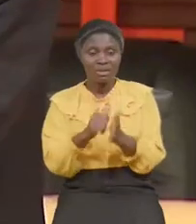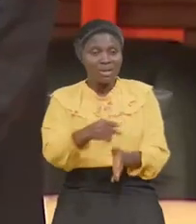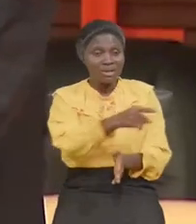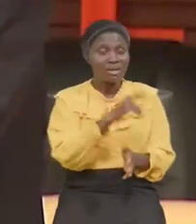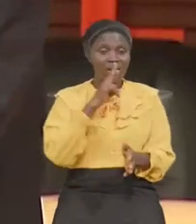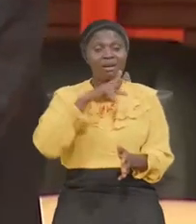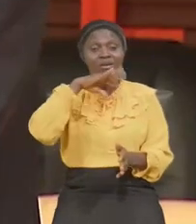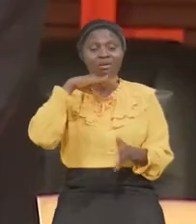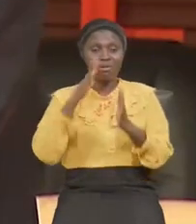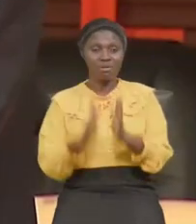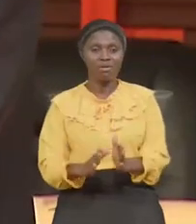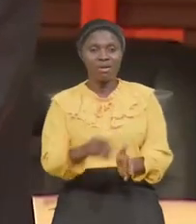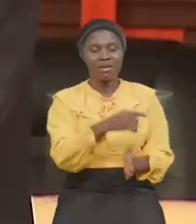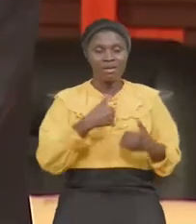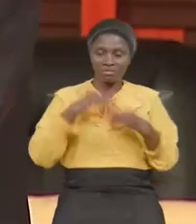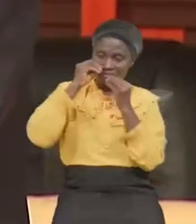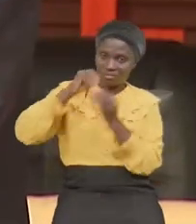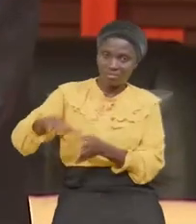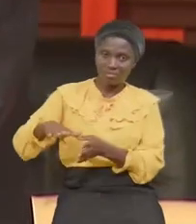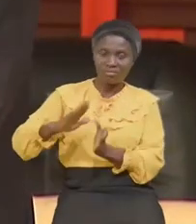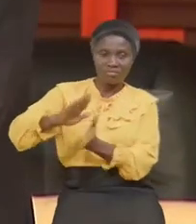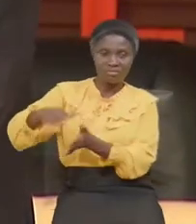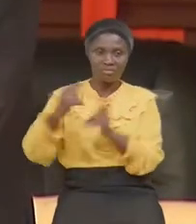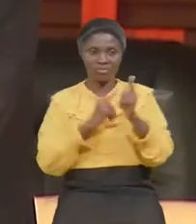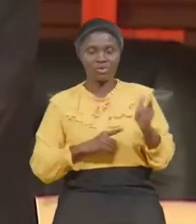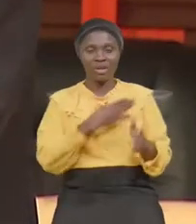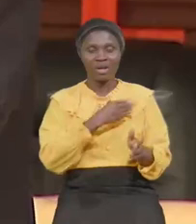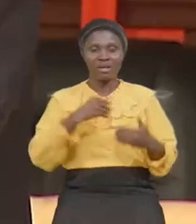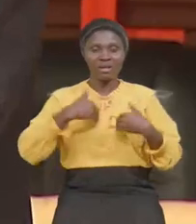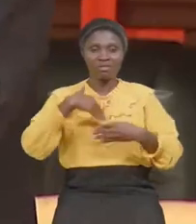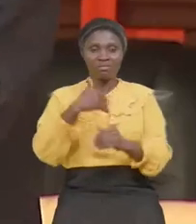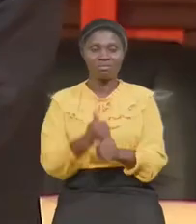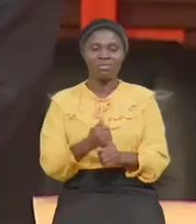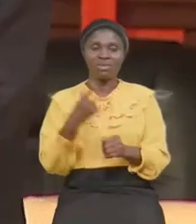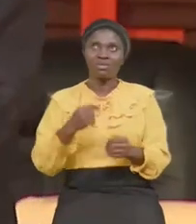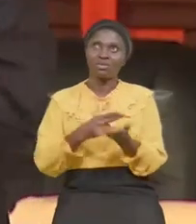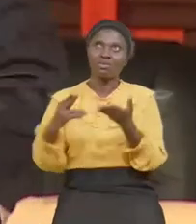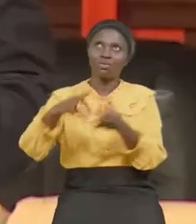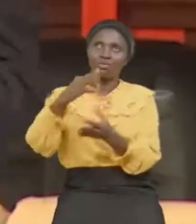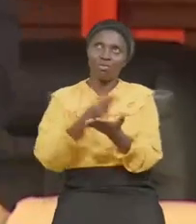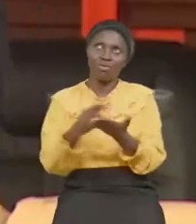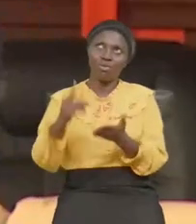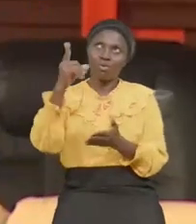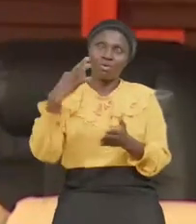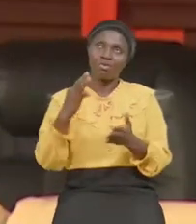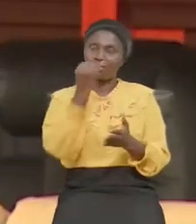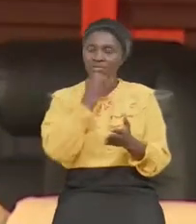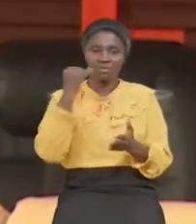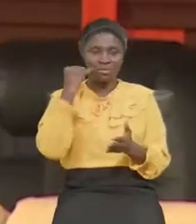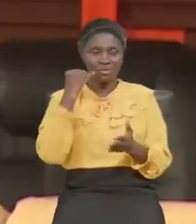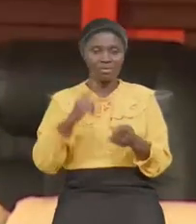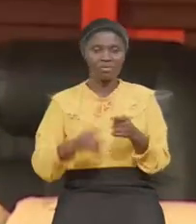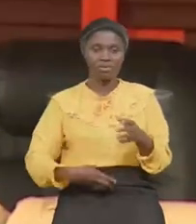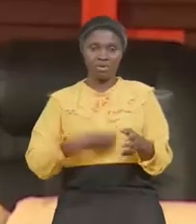Ils ont abandonné l'Éternel. Ils ont méprisé le Saint d'Israël. Ils se sont retirés en